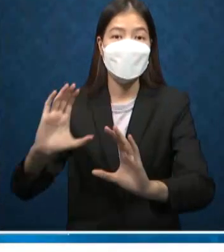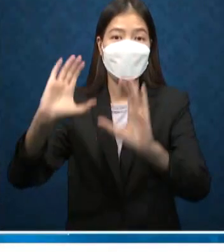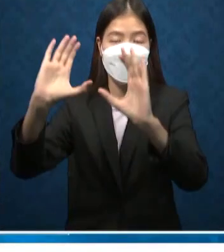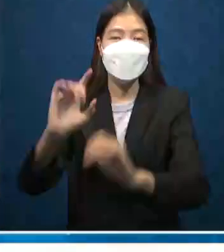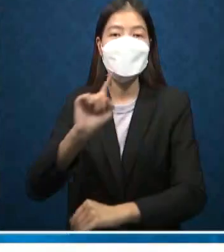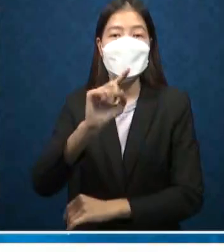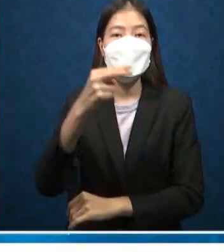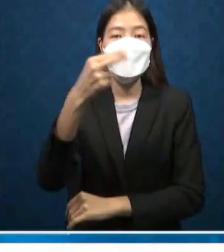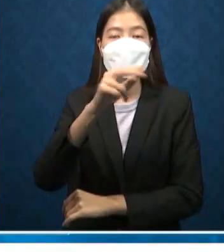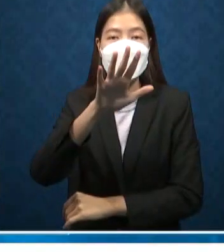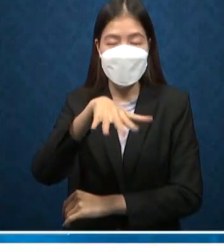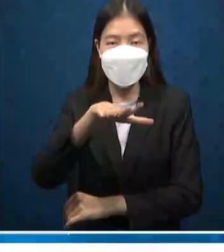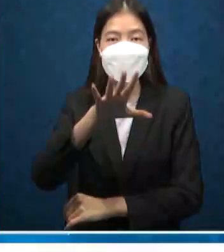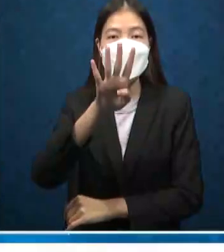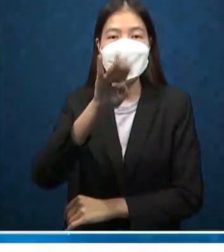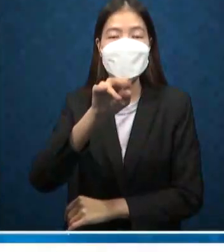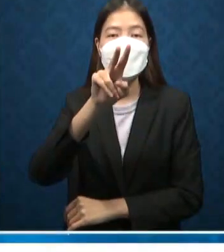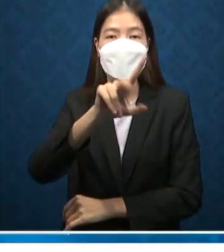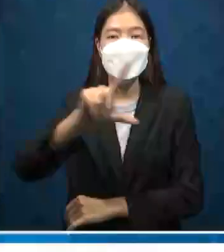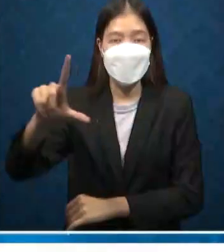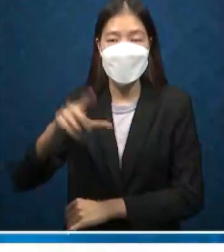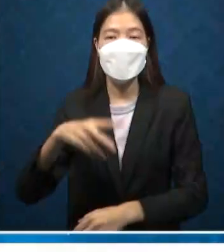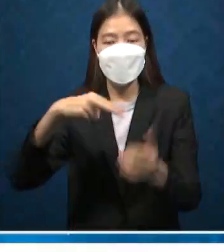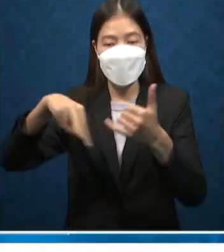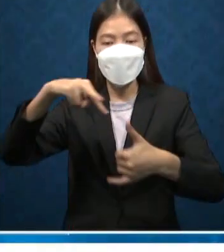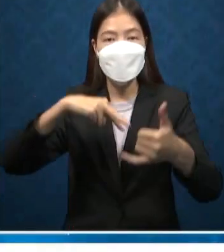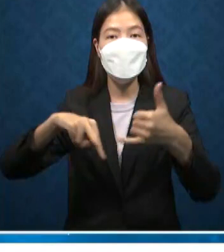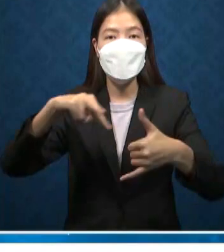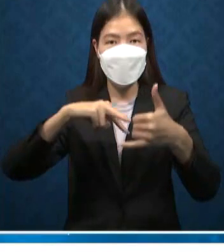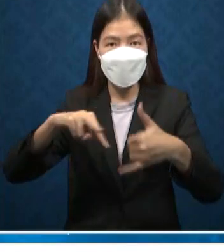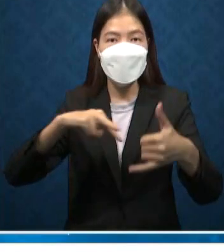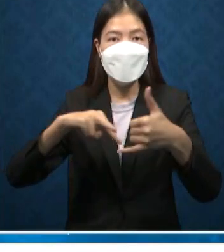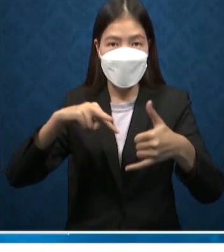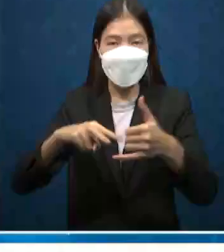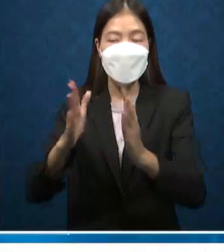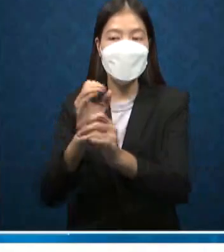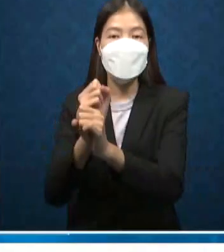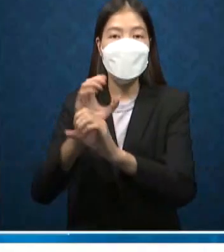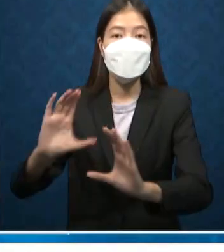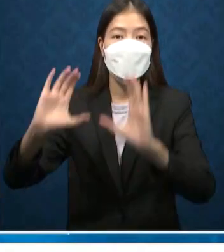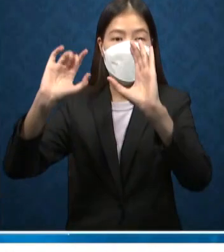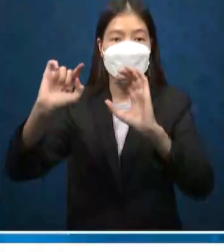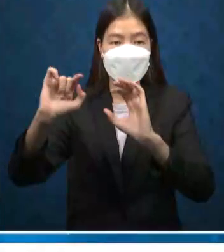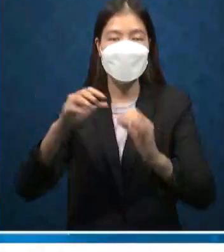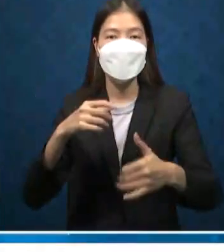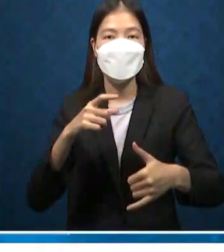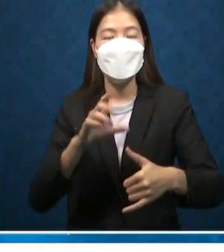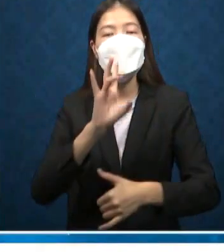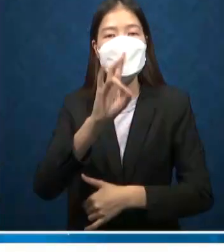15,042 ล้านบาทและค่าจ่ายในการรักษาพยาบาลลูกจ้างพนักงานข้าราชการลูกจ้างพนักงานของรั